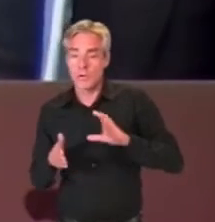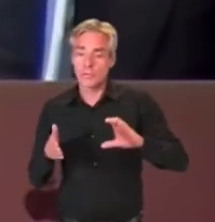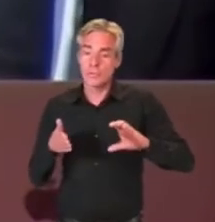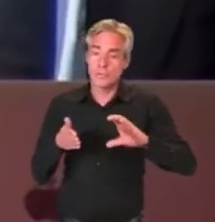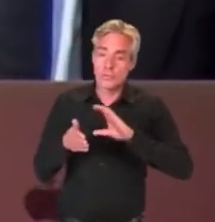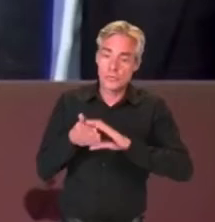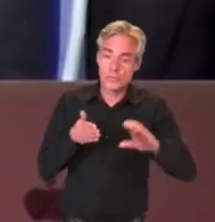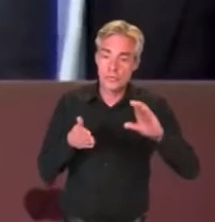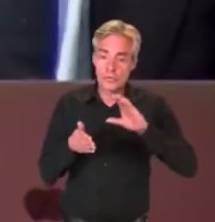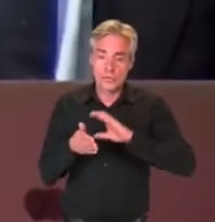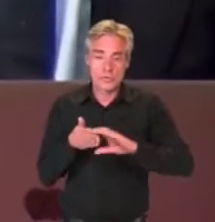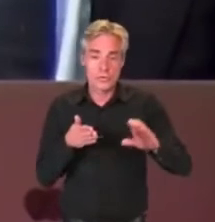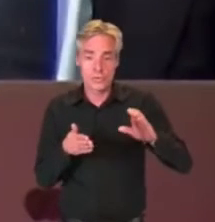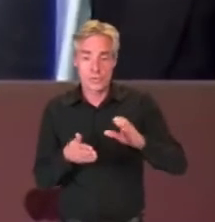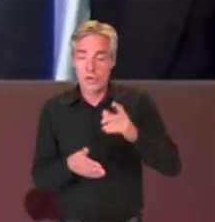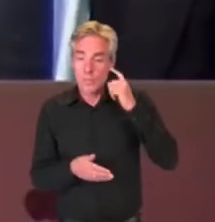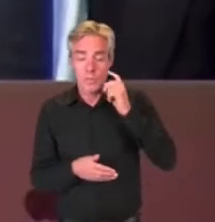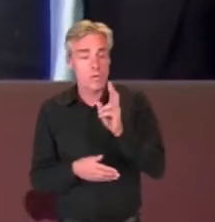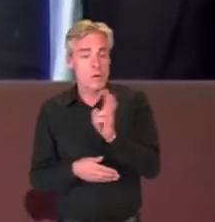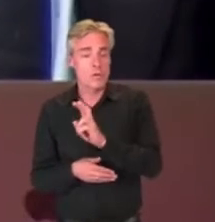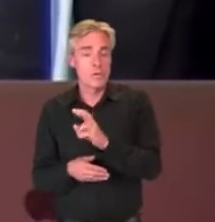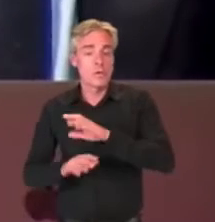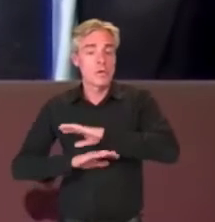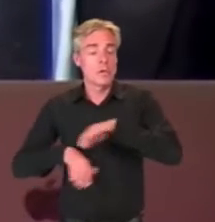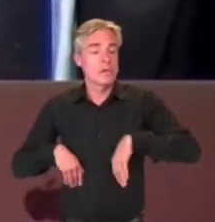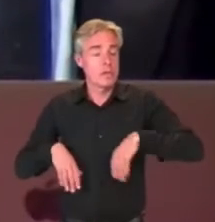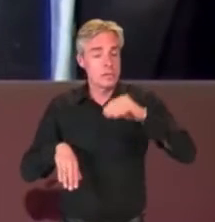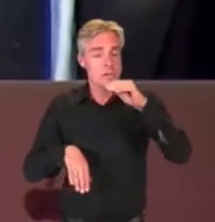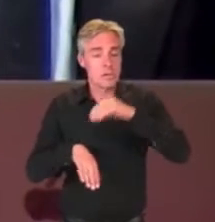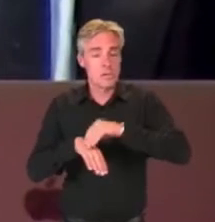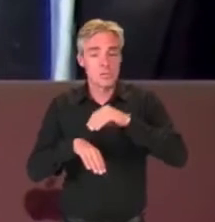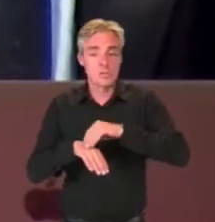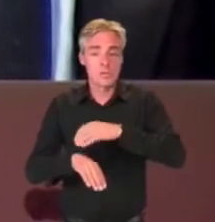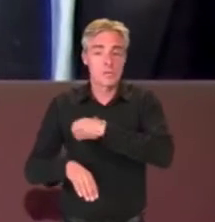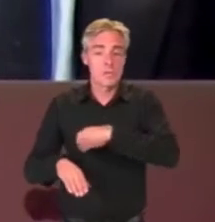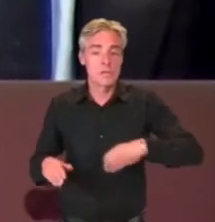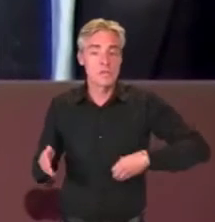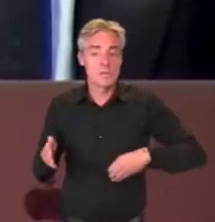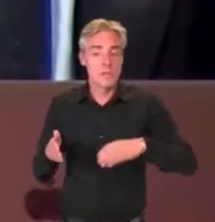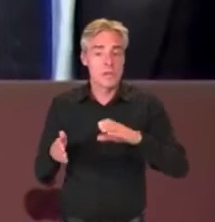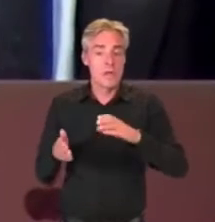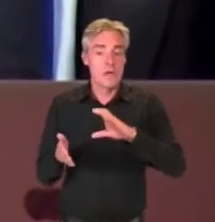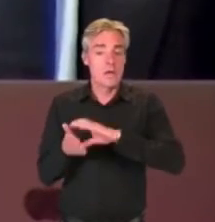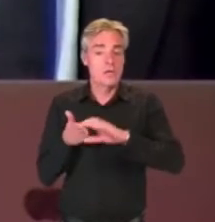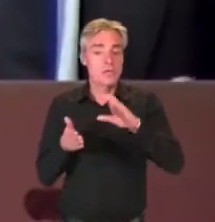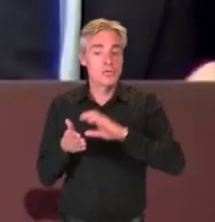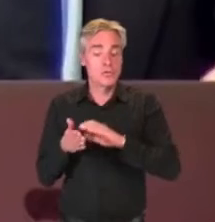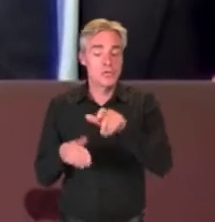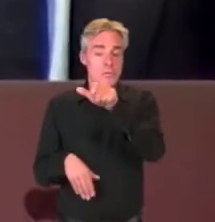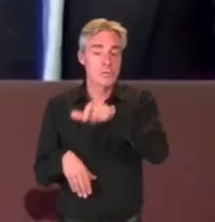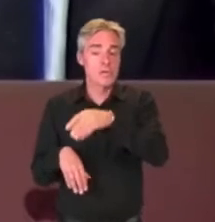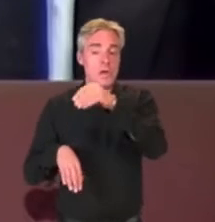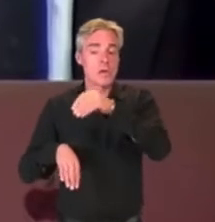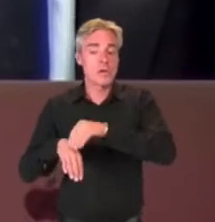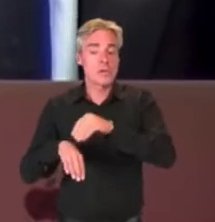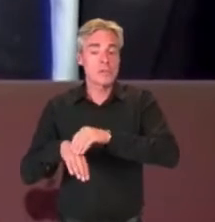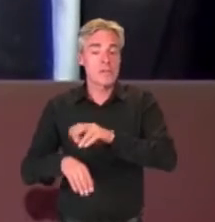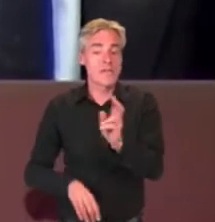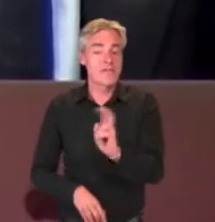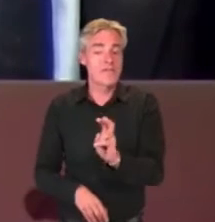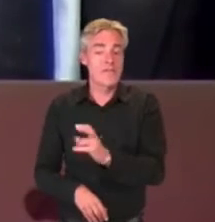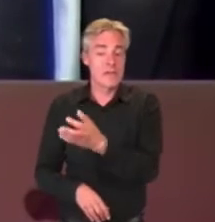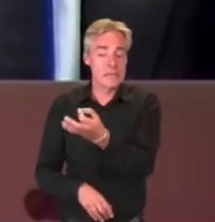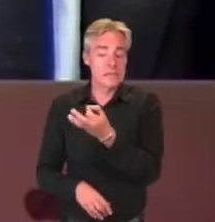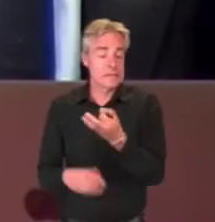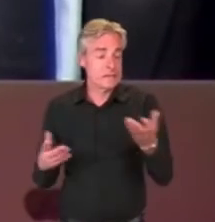homologues écologistes toulousains. Lors du dernier conseil municipal toulousain, un des conseillers écologistes, Antoine Maurice pour ne pas le citer, vous